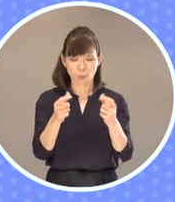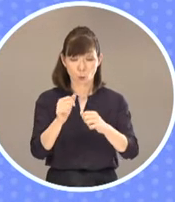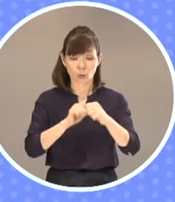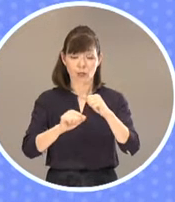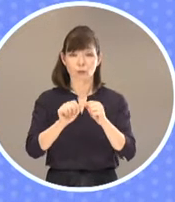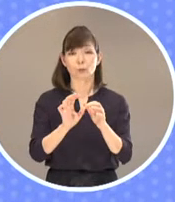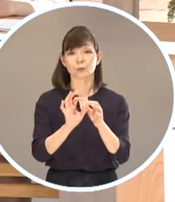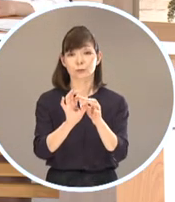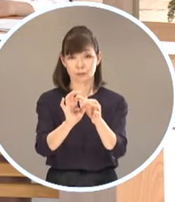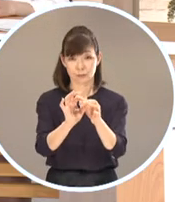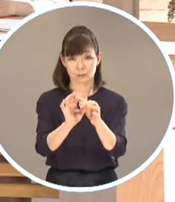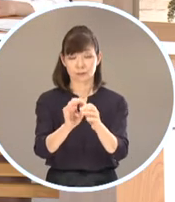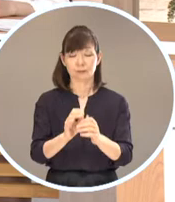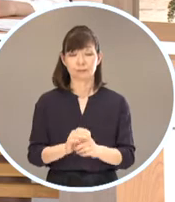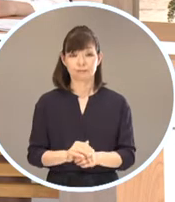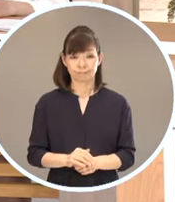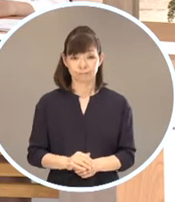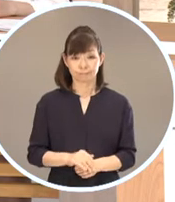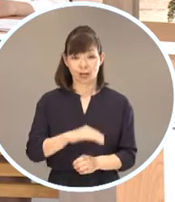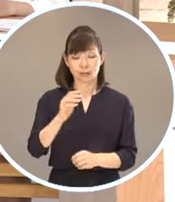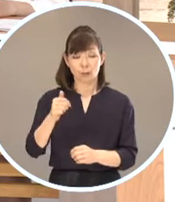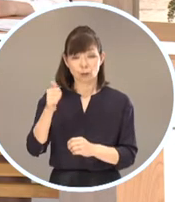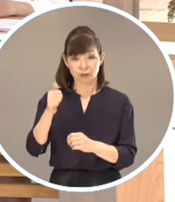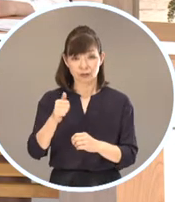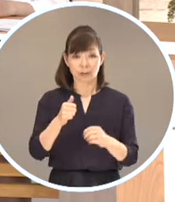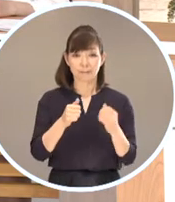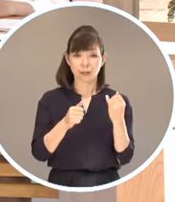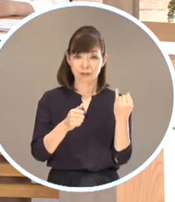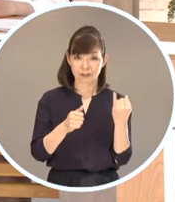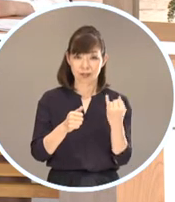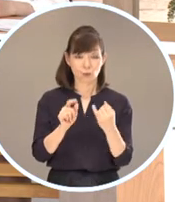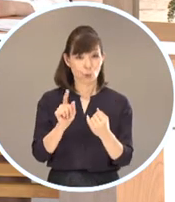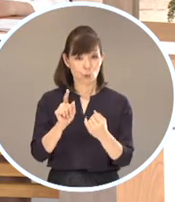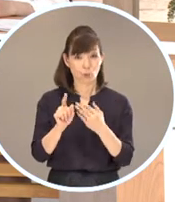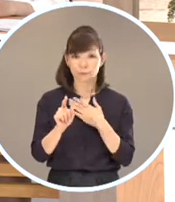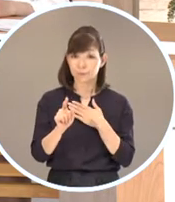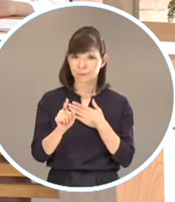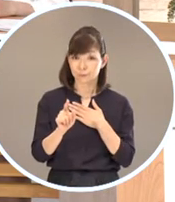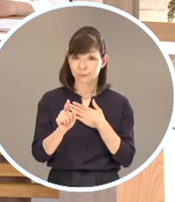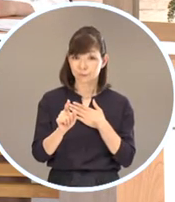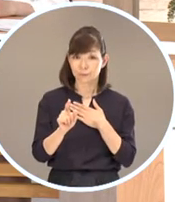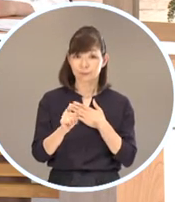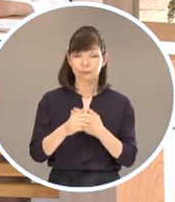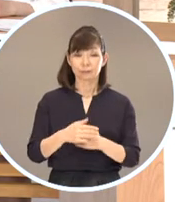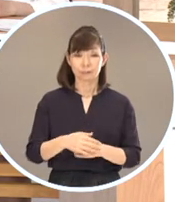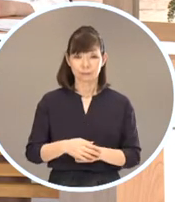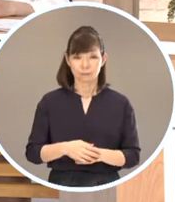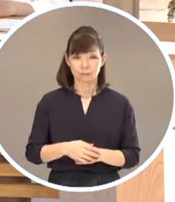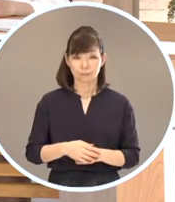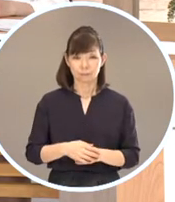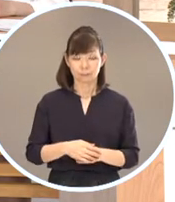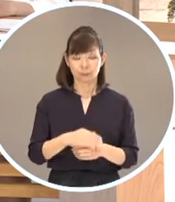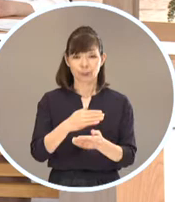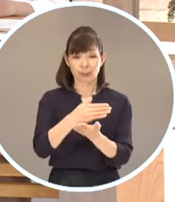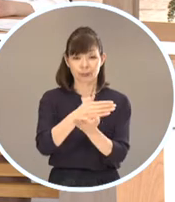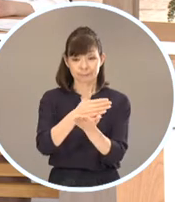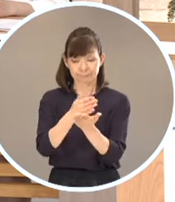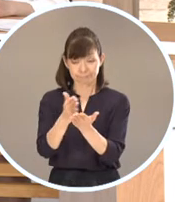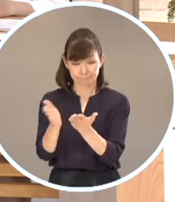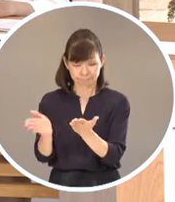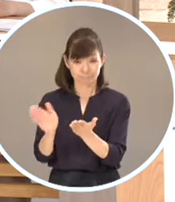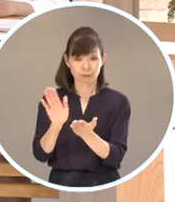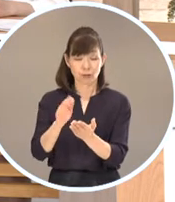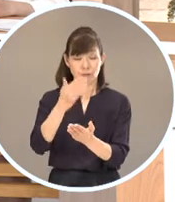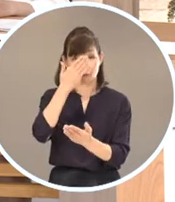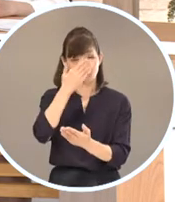よ。山内さん、まゆちゃん、どうだい、わかったかい？ こんなに委員会の数があるなんて知らなかった